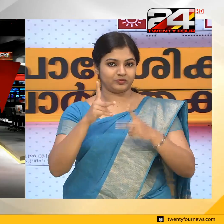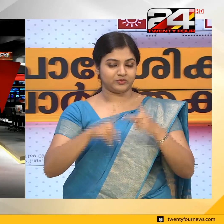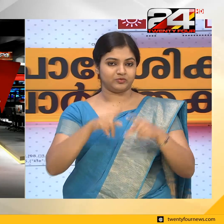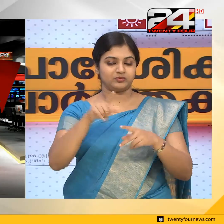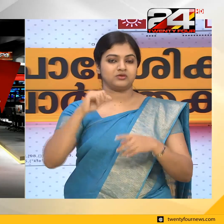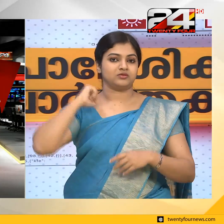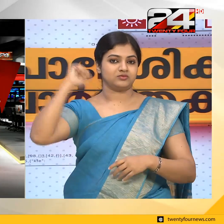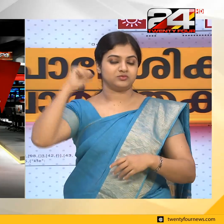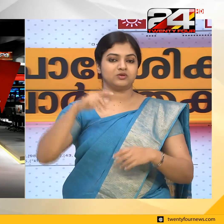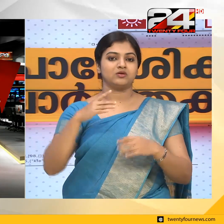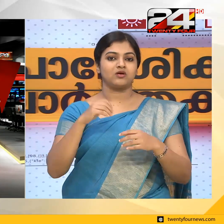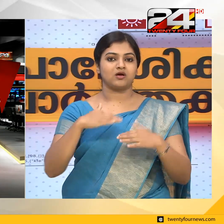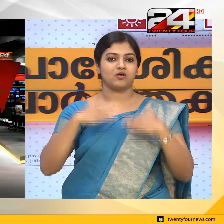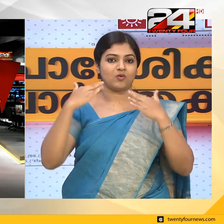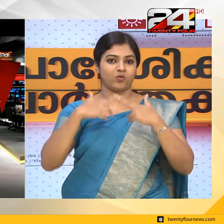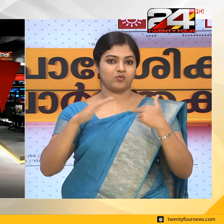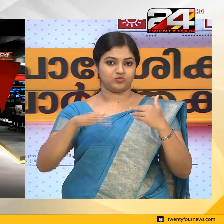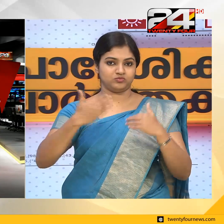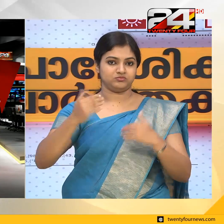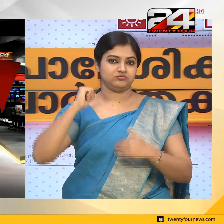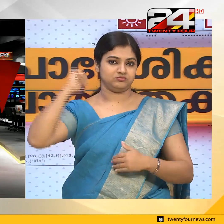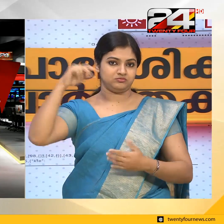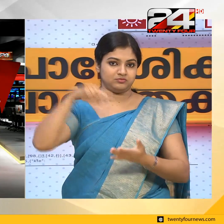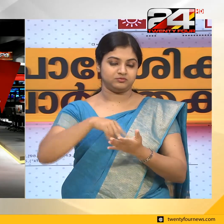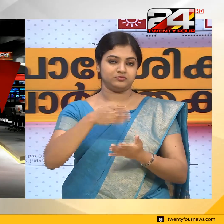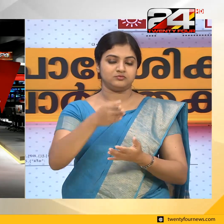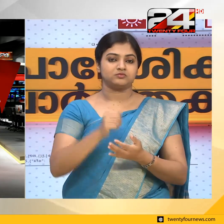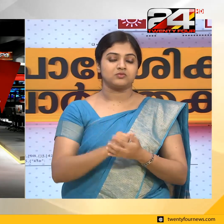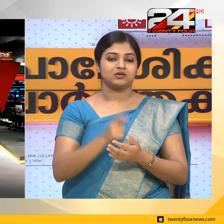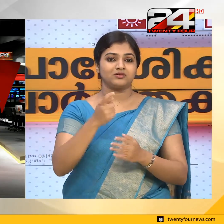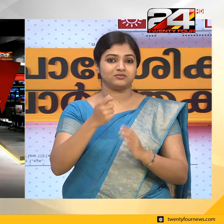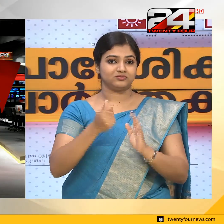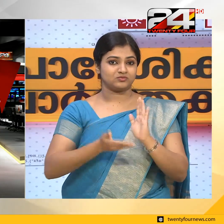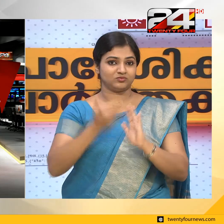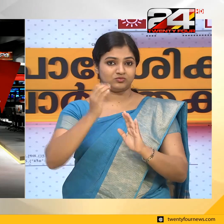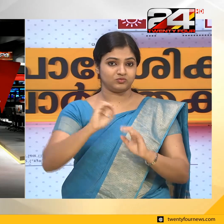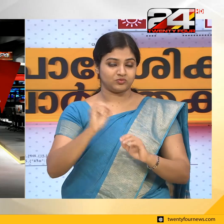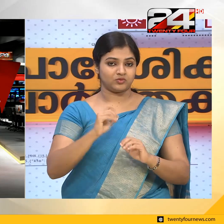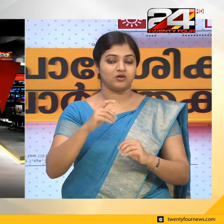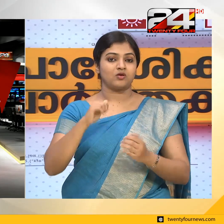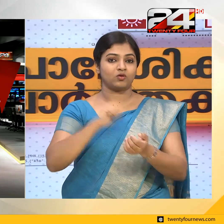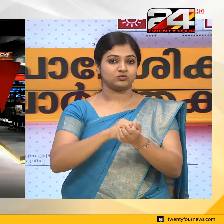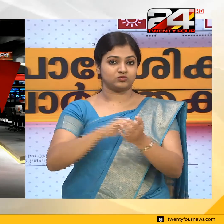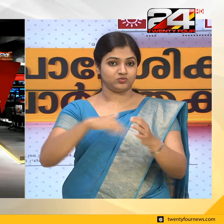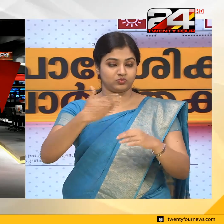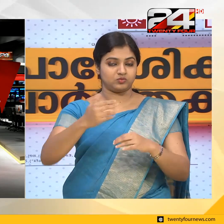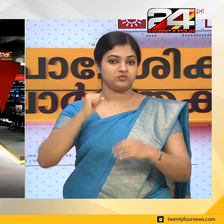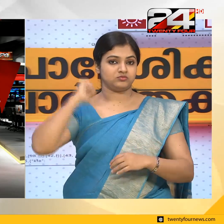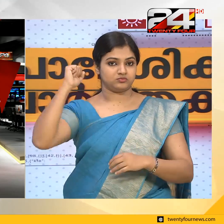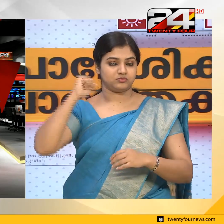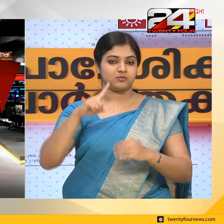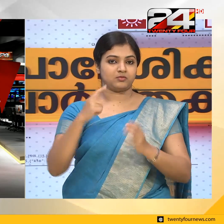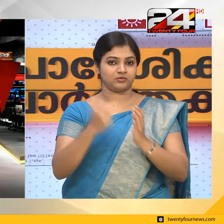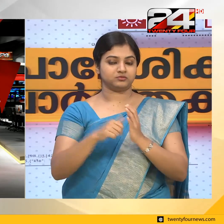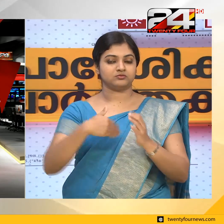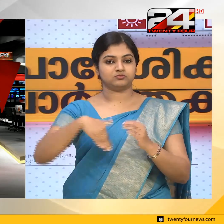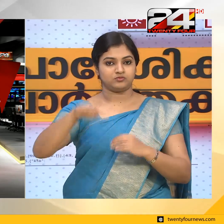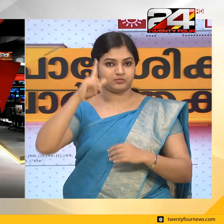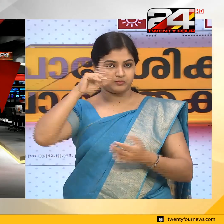ദ്വിദിന സമരം തുടങ്ങിയത്. മിനിമം വേതനം നടപ്പിലാക്കാത്ത ആശുപത്രികൾക്ക് മുന്നിൽ അടുത്ത മാസം മുതൽ അനിശ്ചിതകാല സമരം ആരംഭിക്കാൻ ജീവനക്കാരുടെ